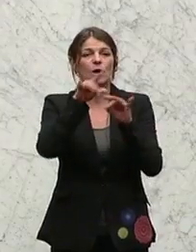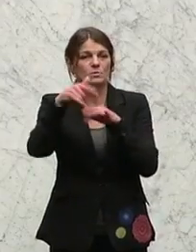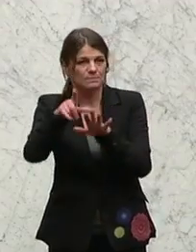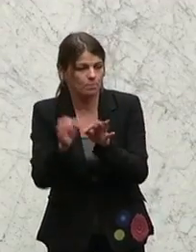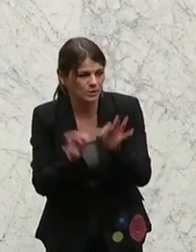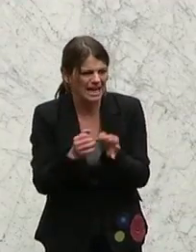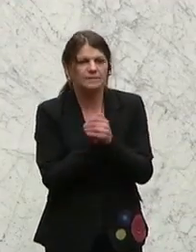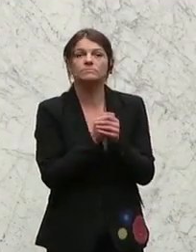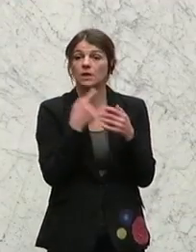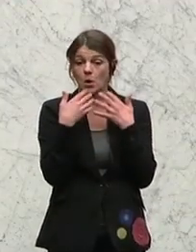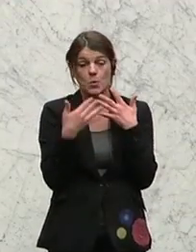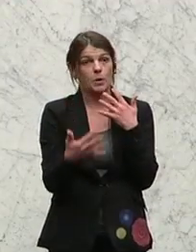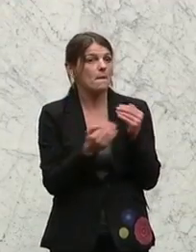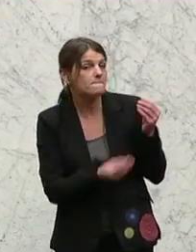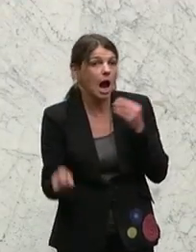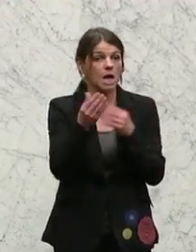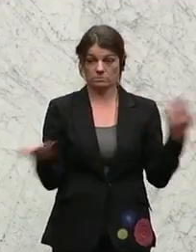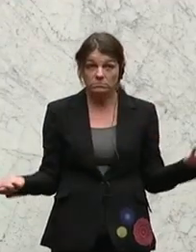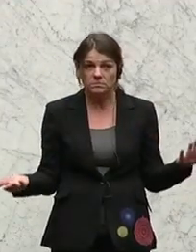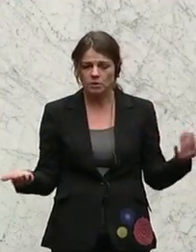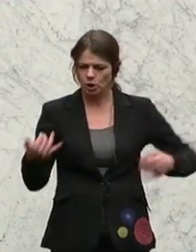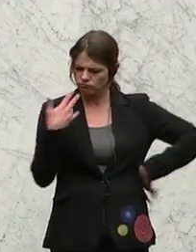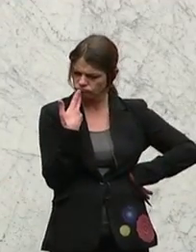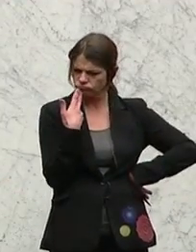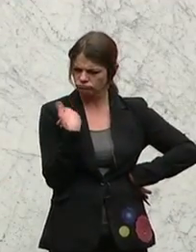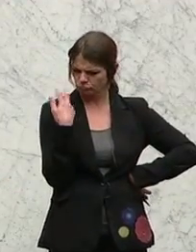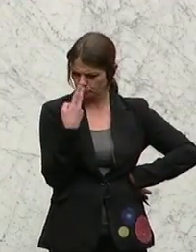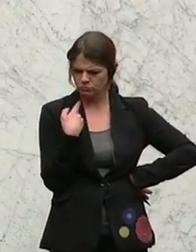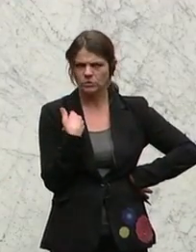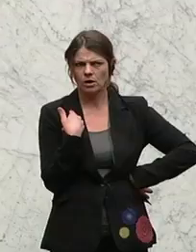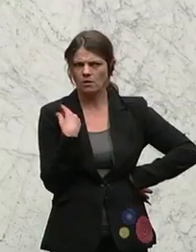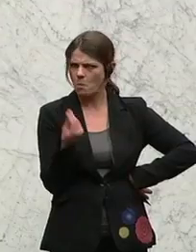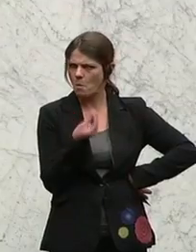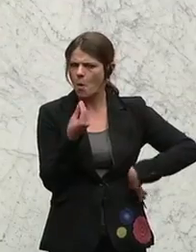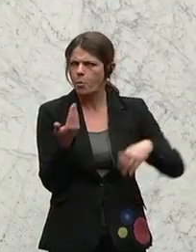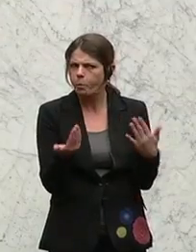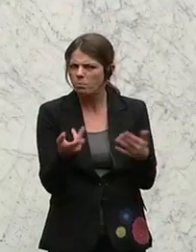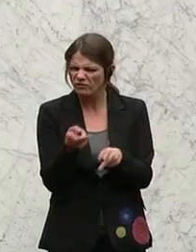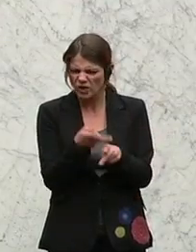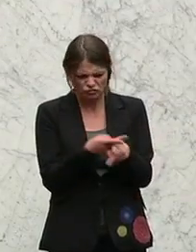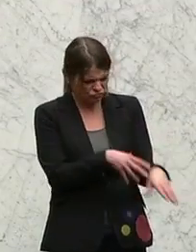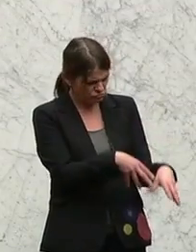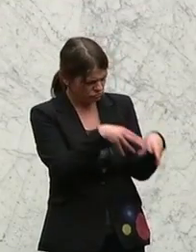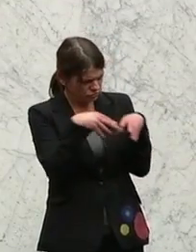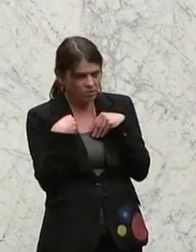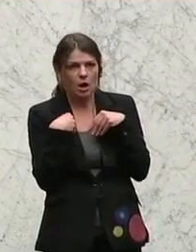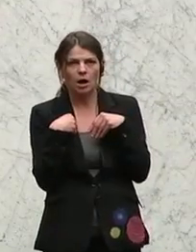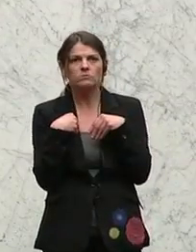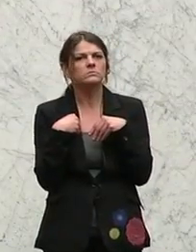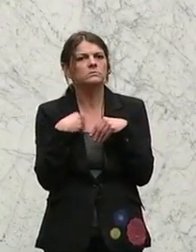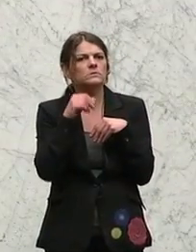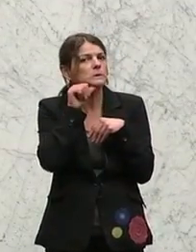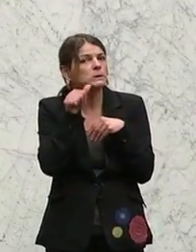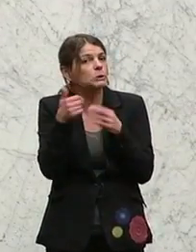Also wesentlich, wesentlich höher. Und da stellt sich natürlich schon die Frage, warum bei der Verstaatlichung nicht der